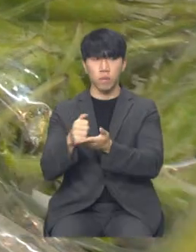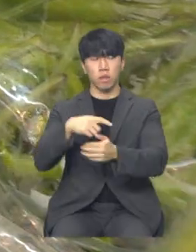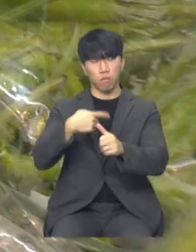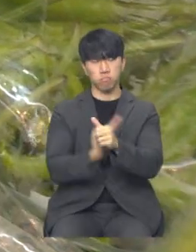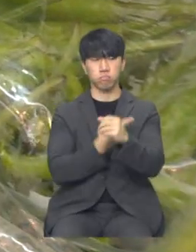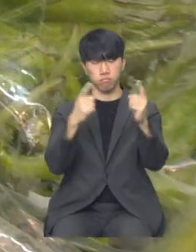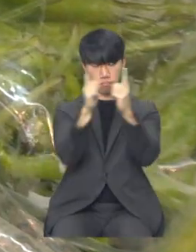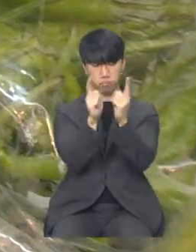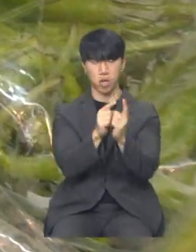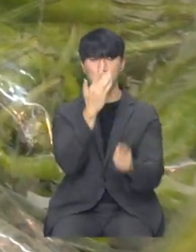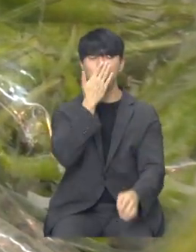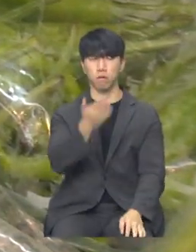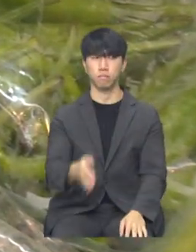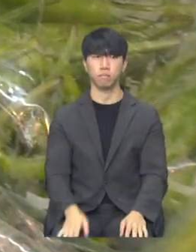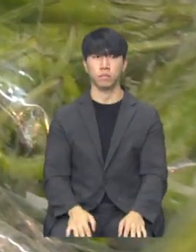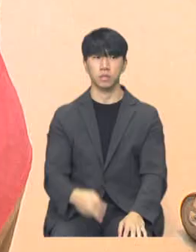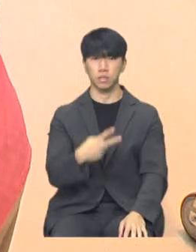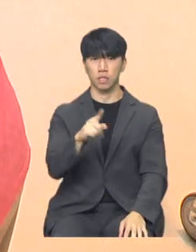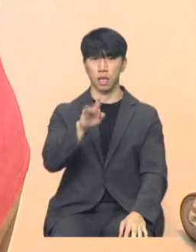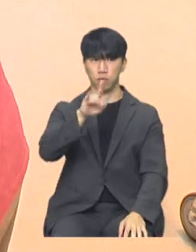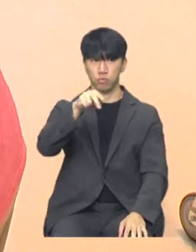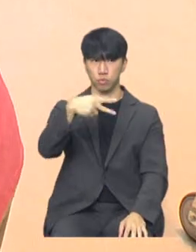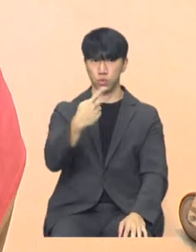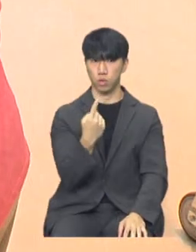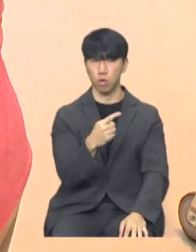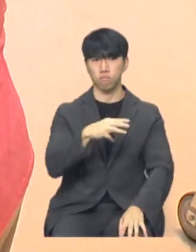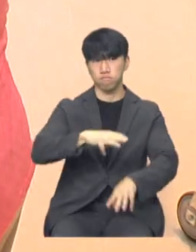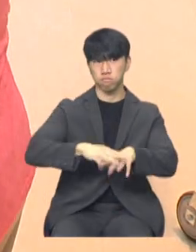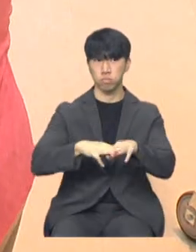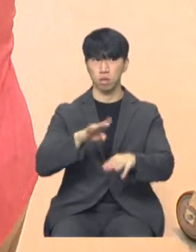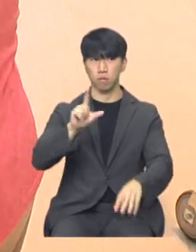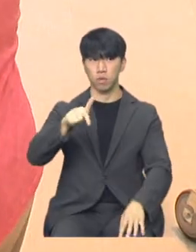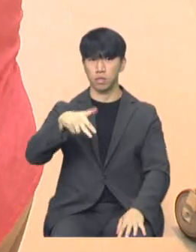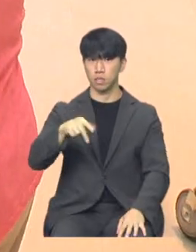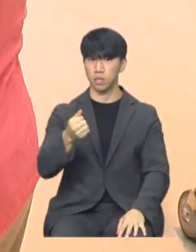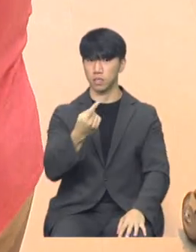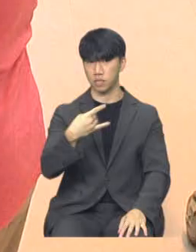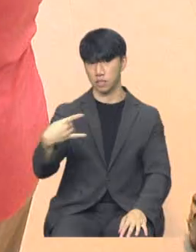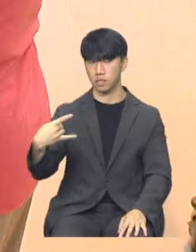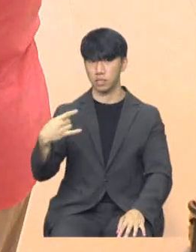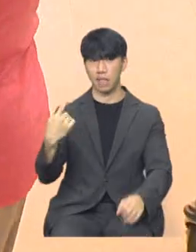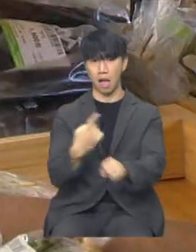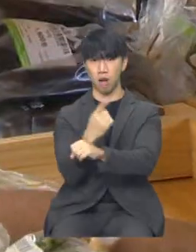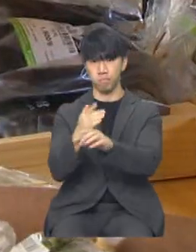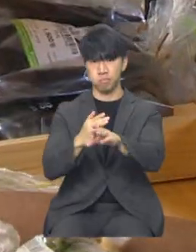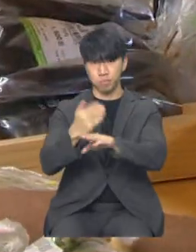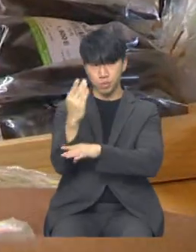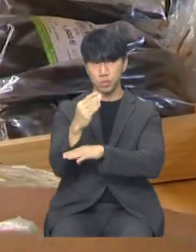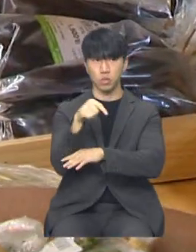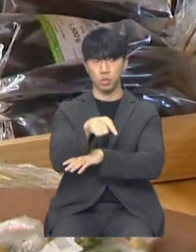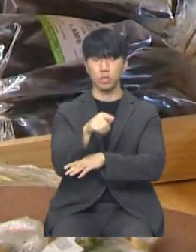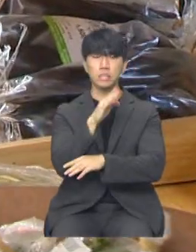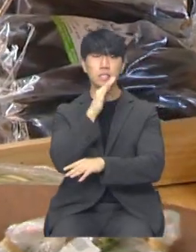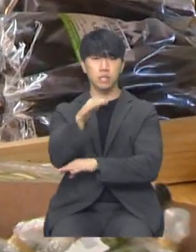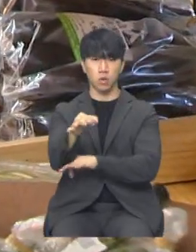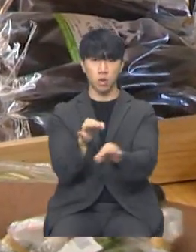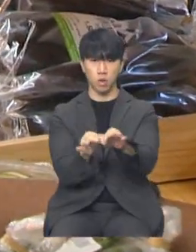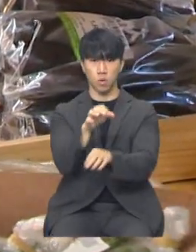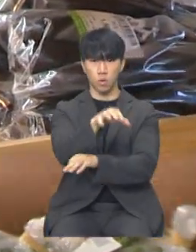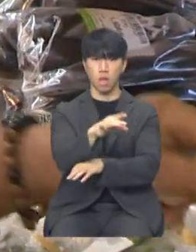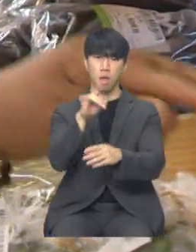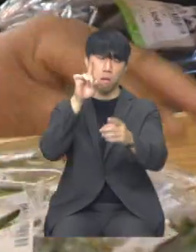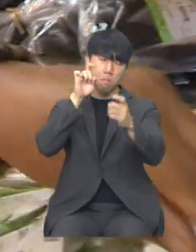구조입니다. 대부도에서 농사를 짓는 박자희 씨는 1시간 넘게 걸리는 로컬푸드 직매장까지